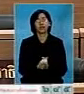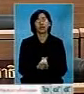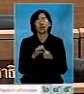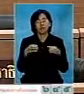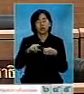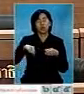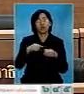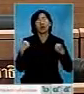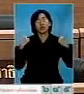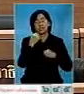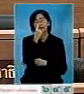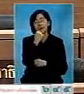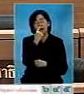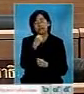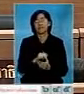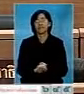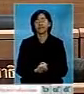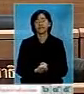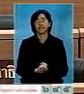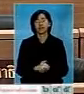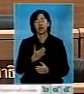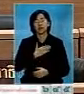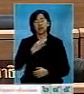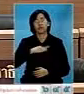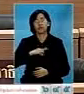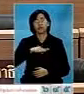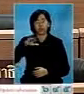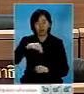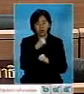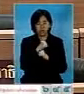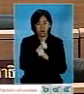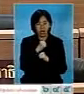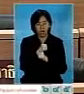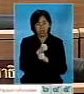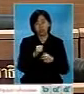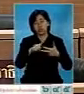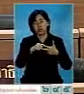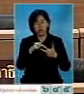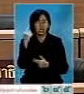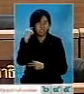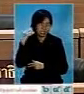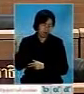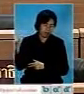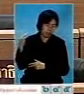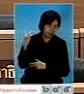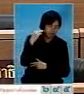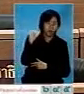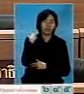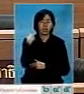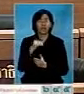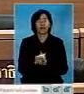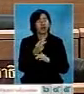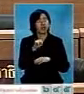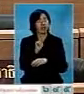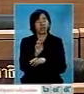แดงครับเป็นรถของเสื้อแดงซึ่งผมคิดว่าพวกเรากำลังทำงานอยู่ชั้นบนเนี่ยนะครับเสียงมันก็ลอดเข้ามาดังมากนี่ท่านประธานรัฐสภ